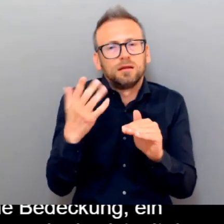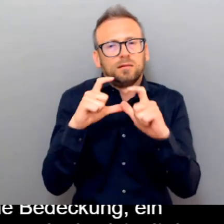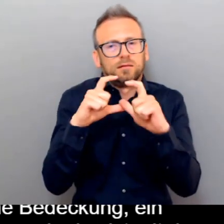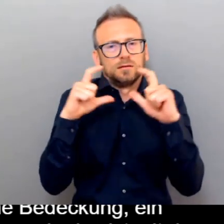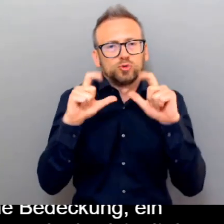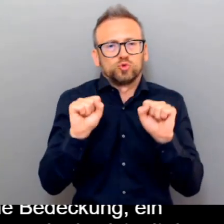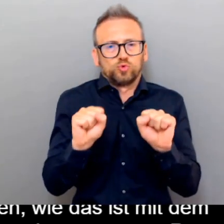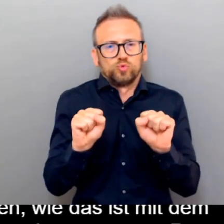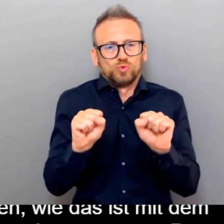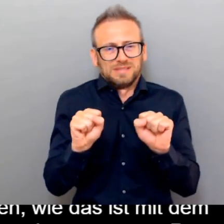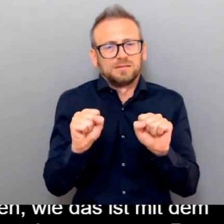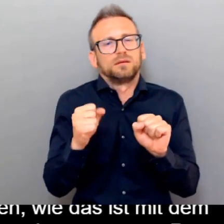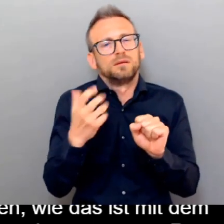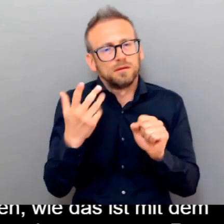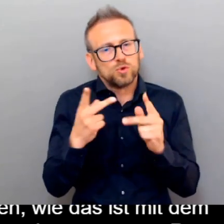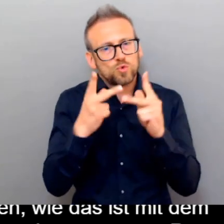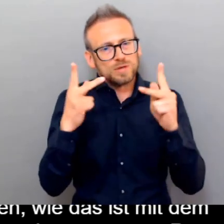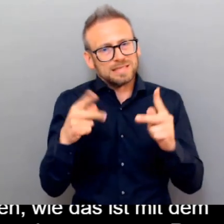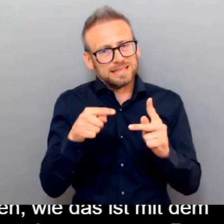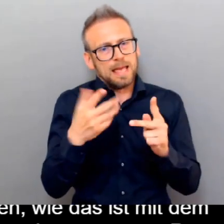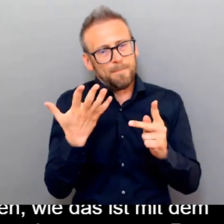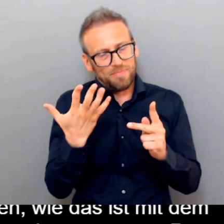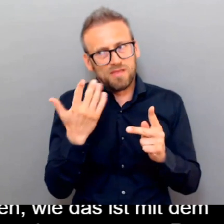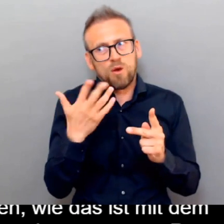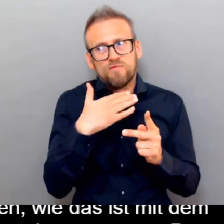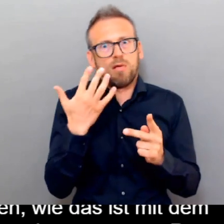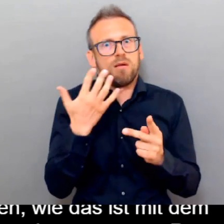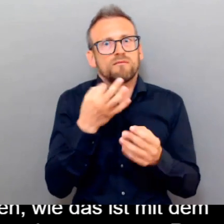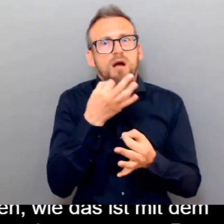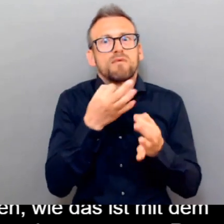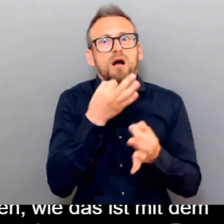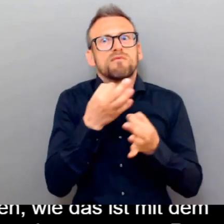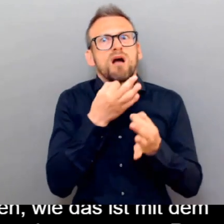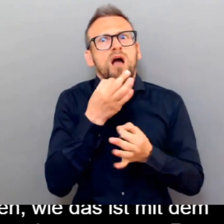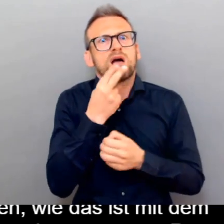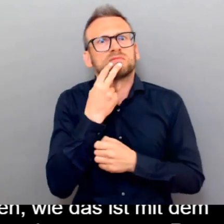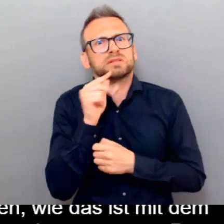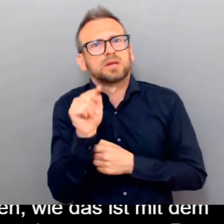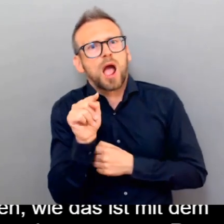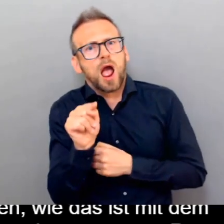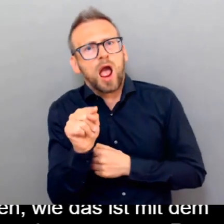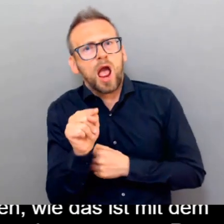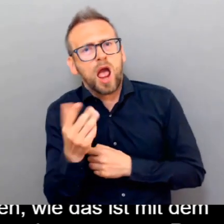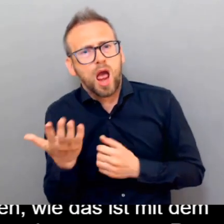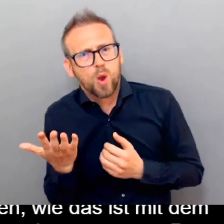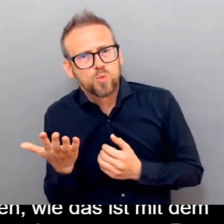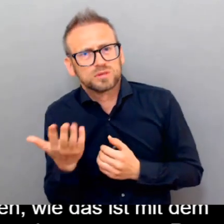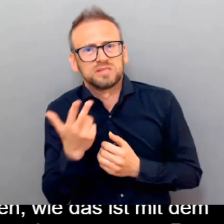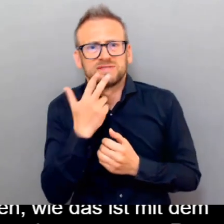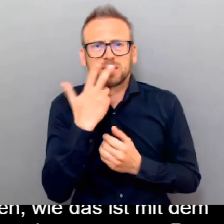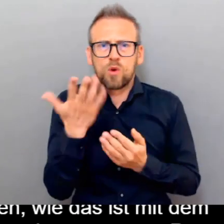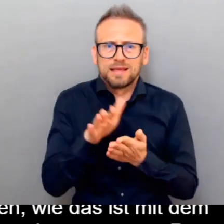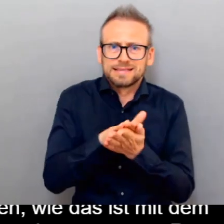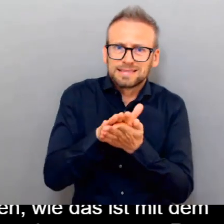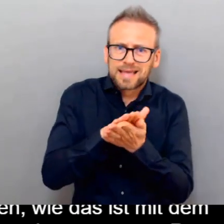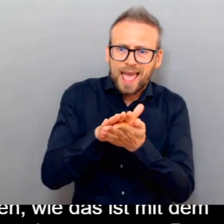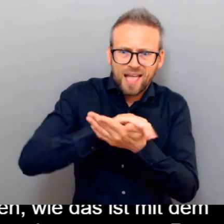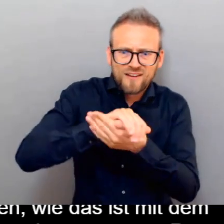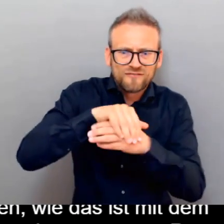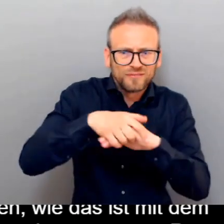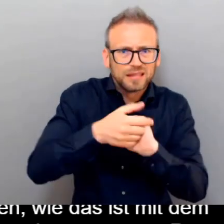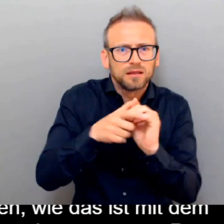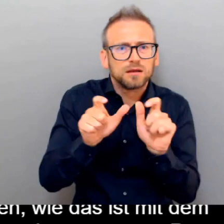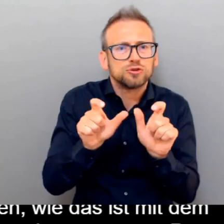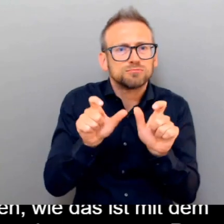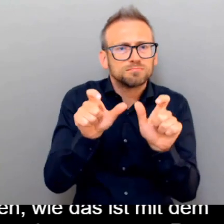Gastronominnen und Gastronomen über die DEHOGA verbunden, um einfach diesen Weg der Öffnung im Bereich der